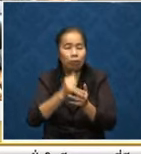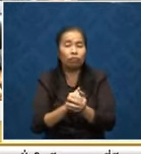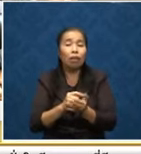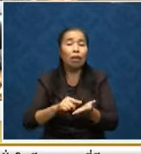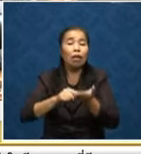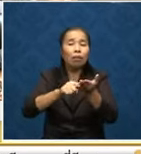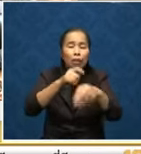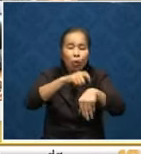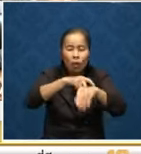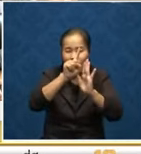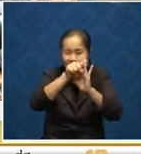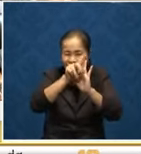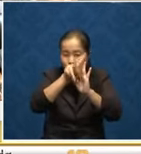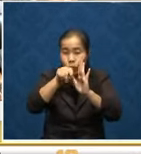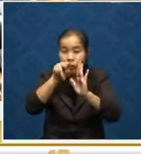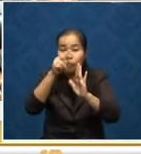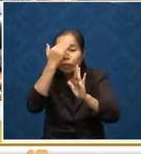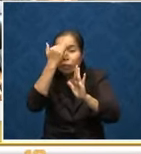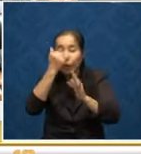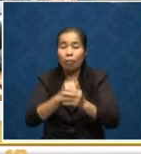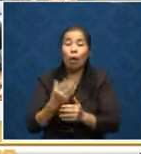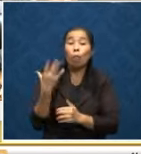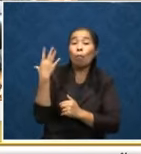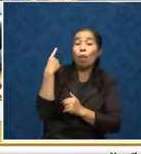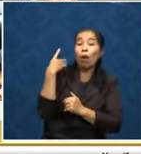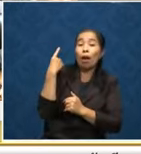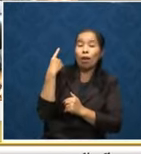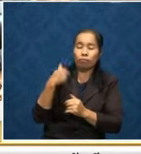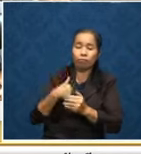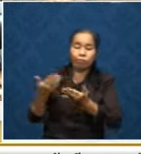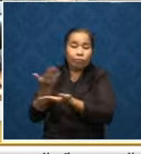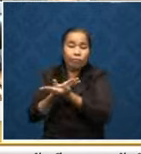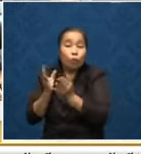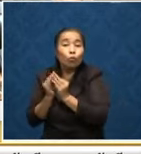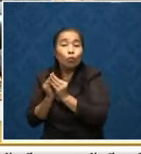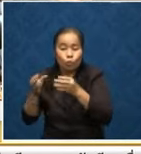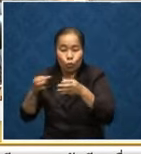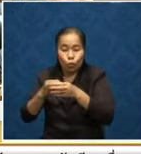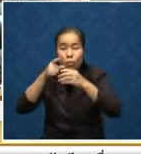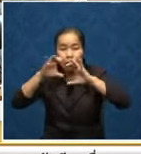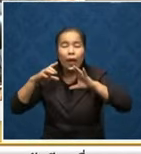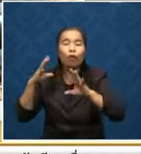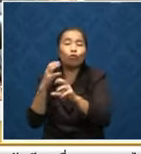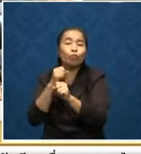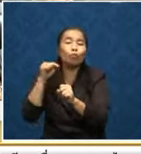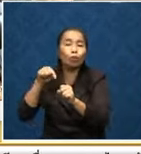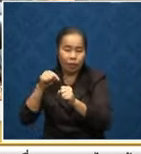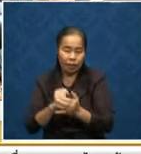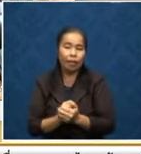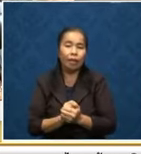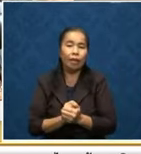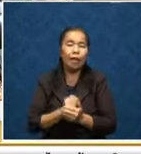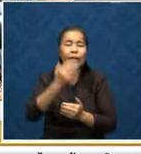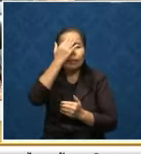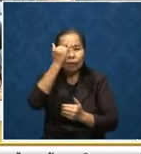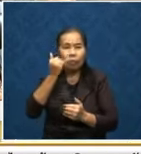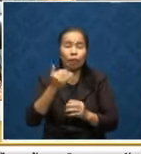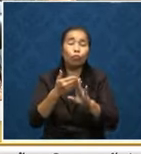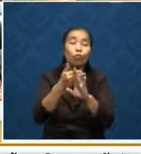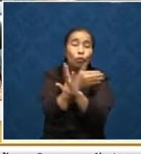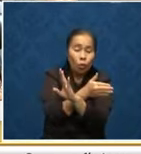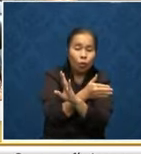นี้พอดีเมื่อวานนะครับได้มีการประชุมกันแล้วก็ได้ข้อสรุปเป็นแบบนี้จึงเป็นเหตุผลว่าทำไมตอนต้นน